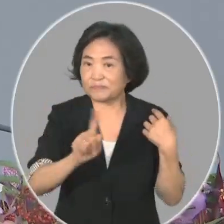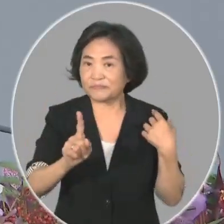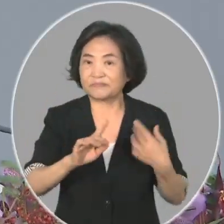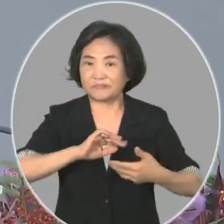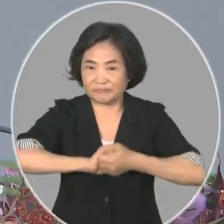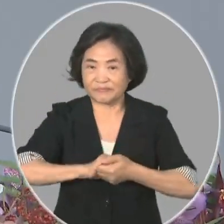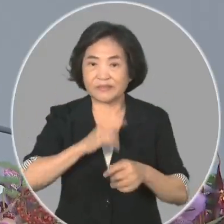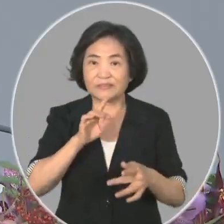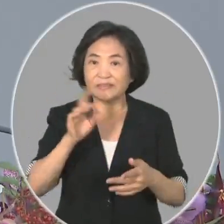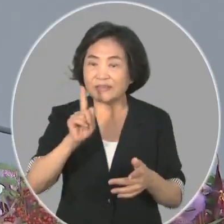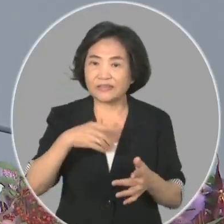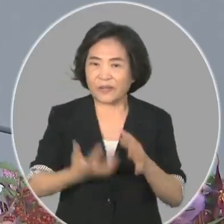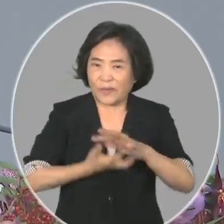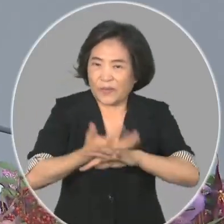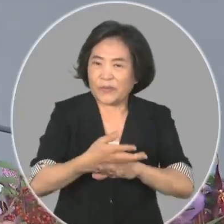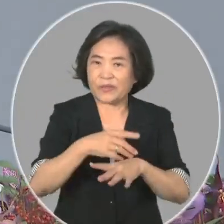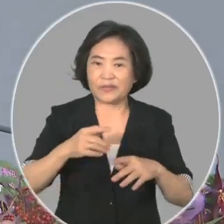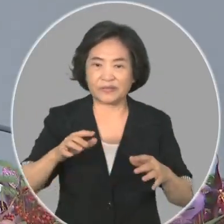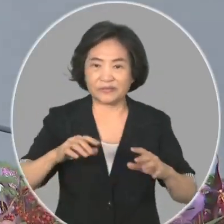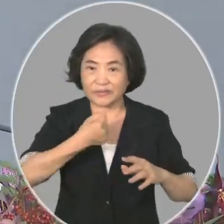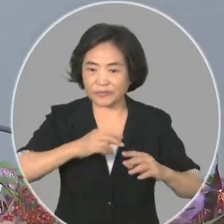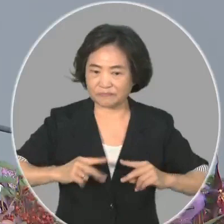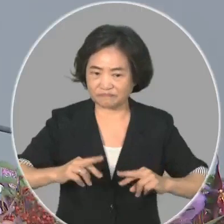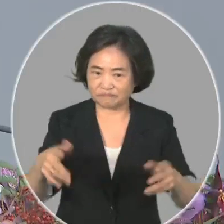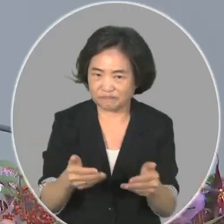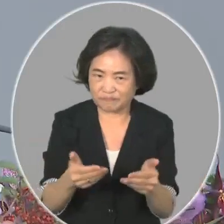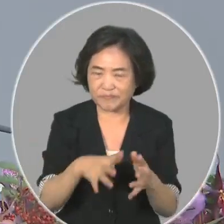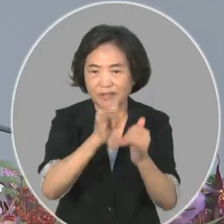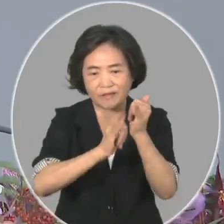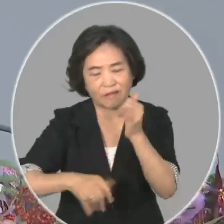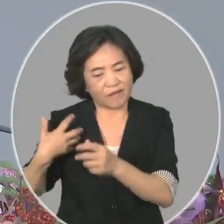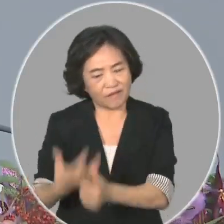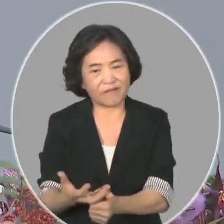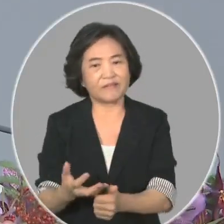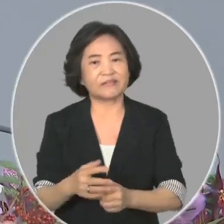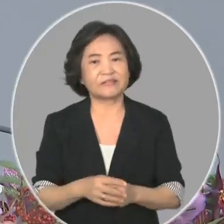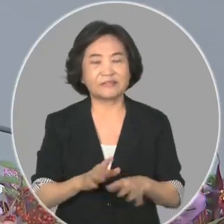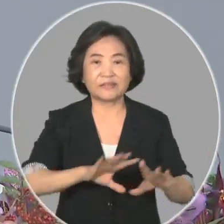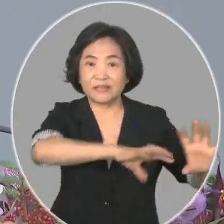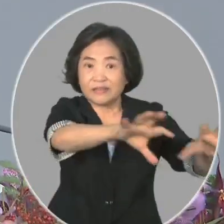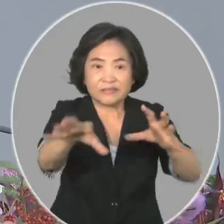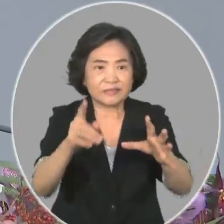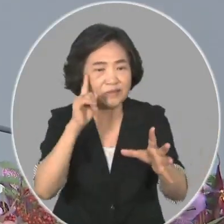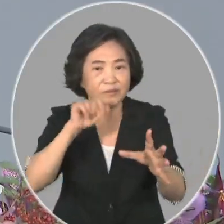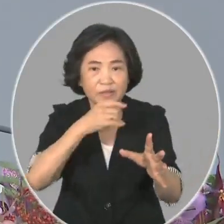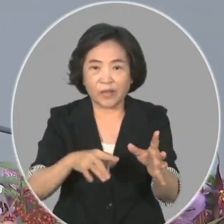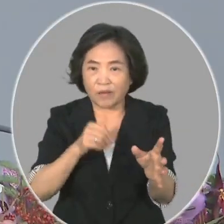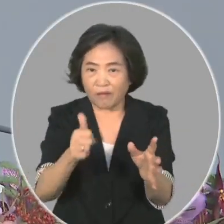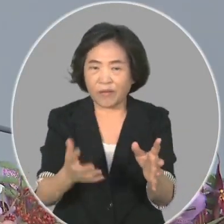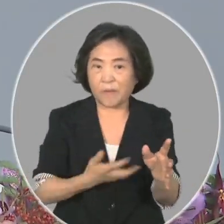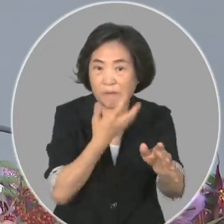全力给后代一个更好的国家，也给世界一个更好的台湾。